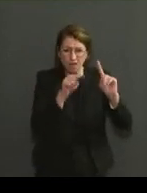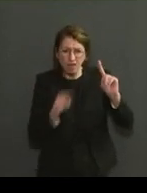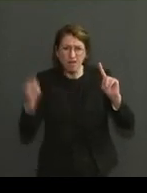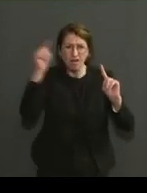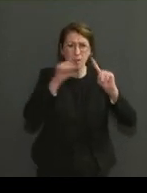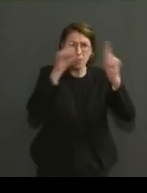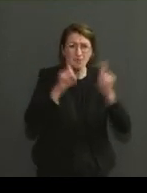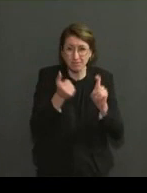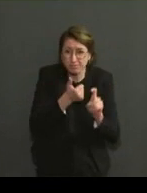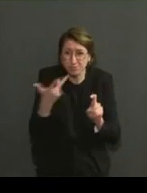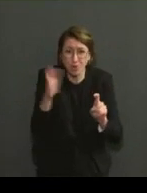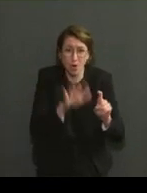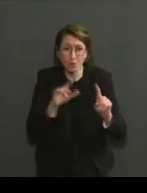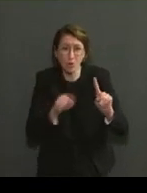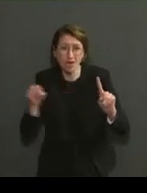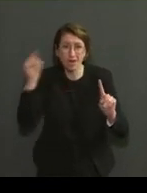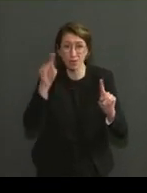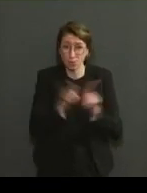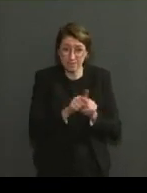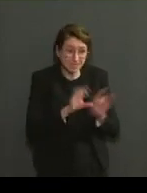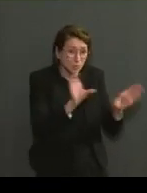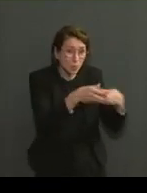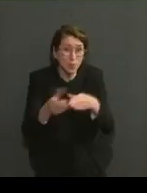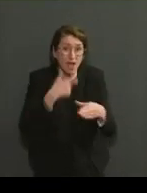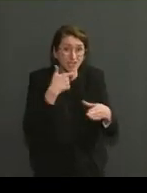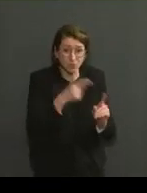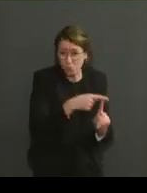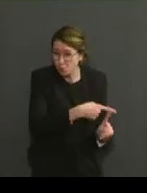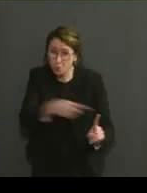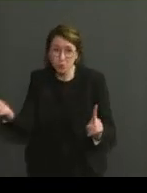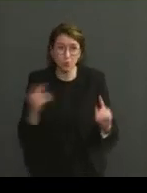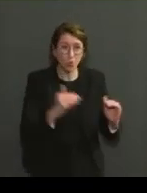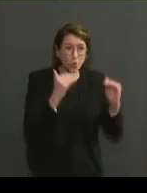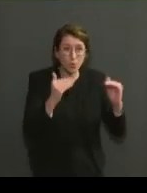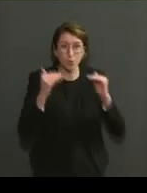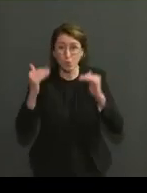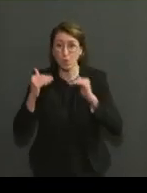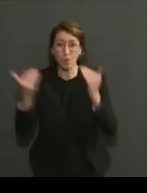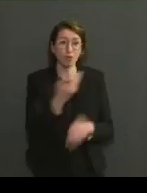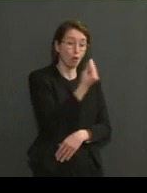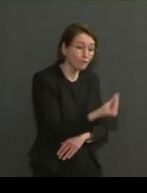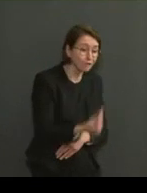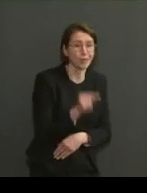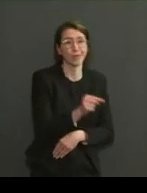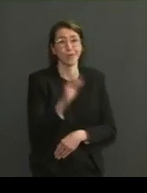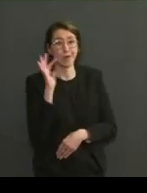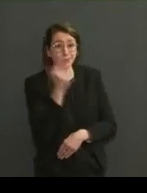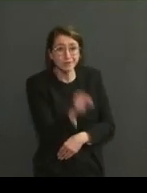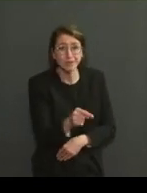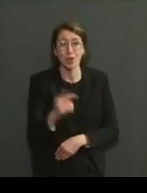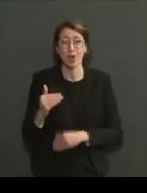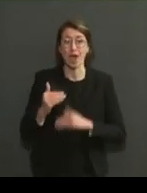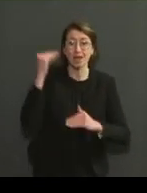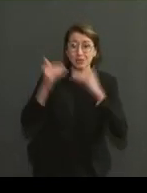passe dans toutes les tranches d'âge, aussi bien chez les enfants, les adolescents que chez les adultes en âge de